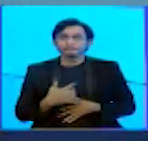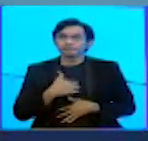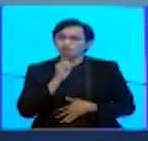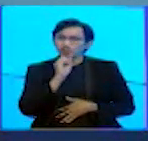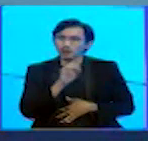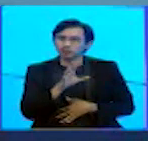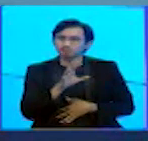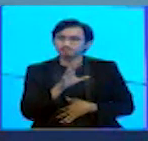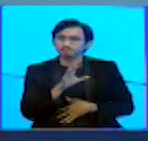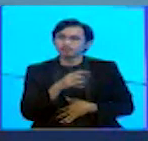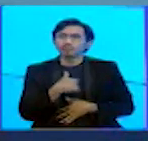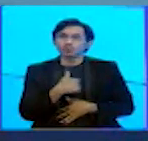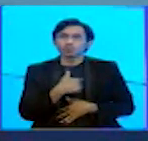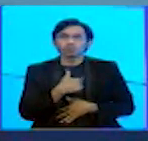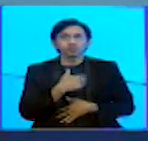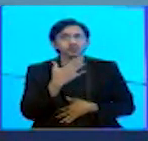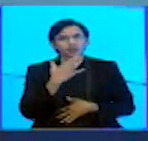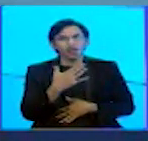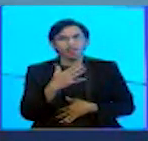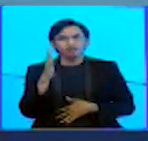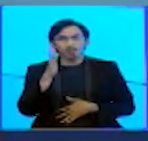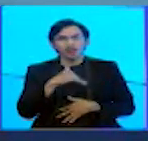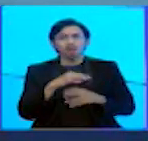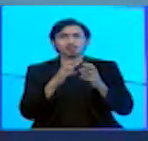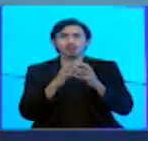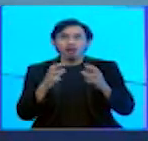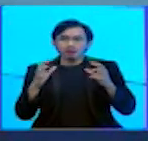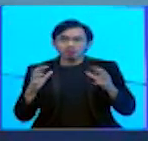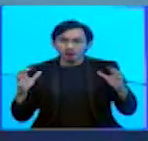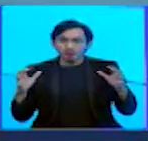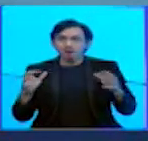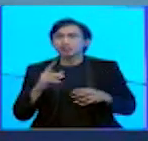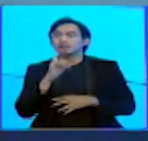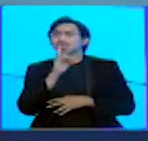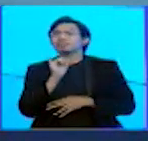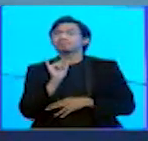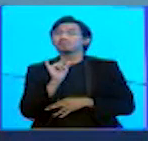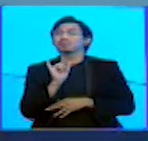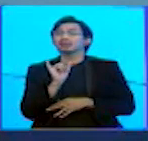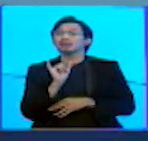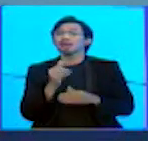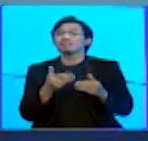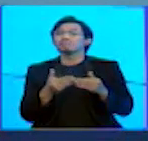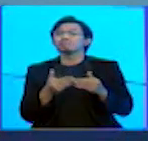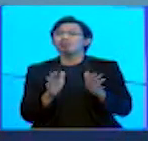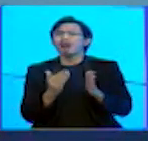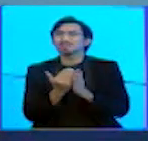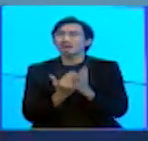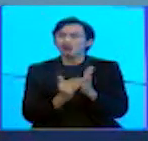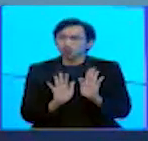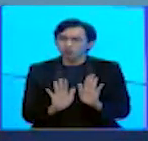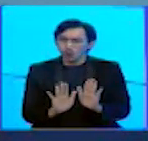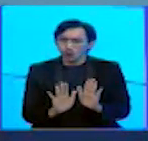saya katakan bukan hanya mengucapkan, saya membuka acara gitu kan, karena saya ketua wadah pegawai gitu kan, dan saya tunjukkan bukti, saya membuka